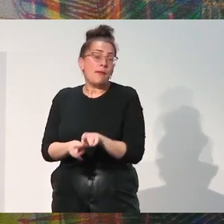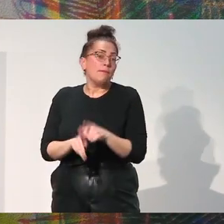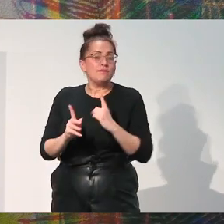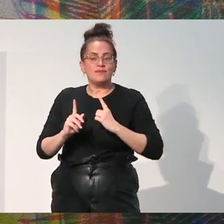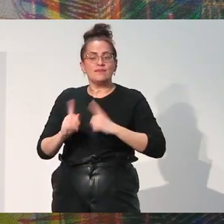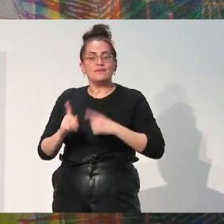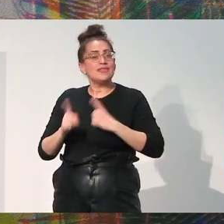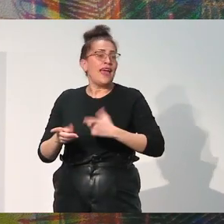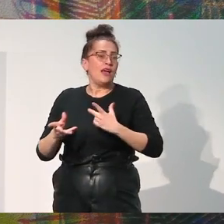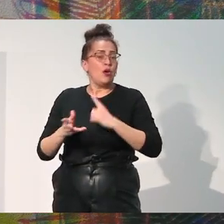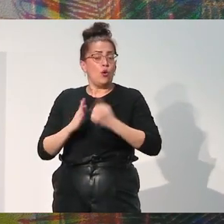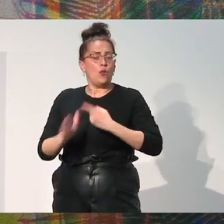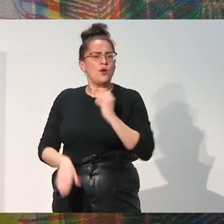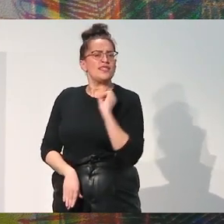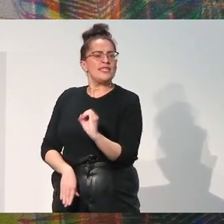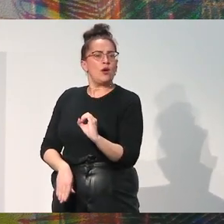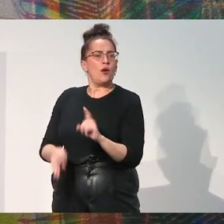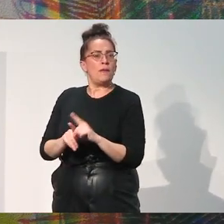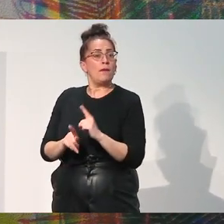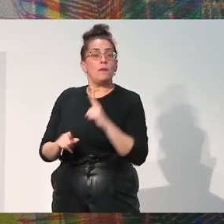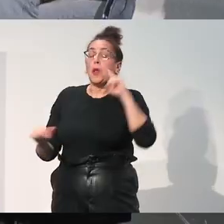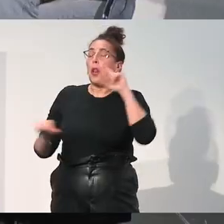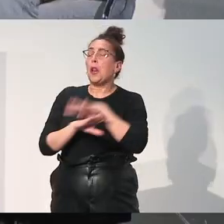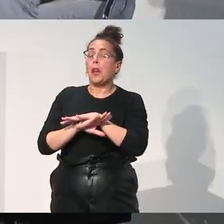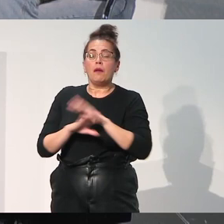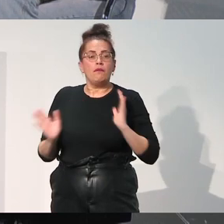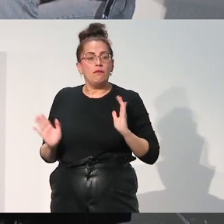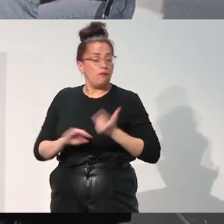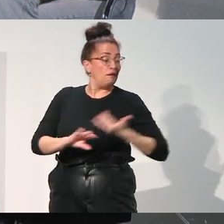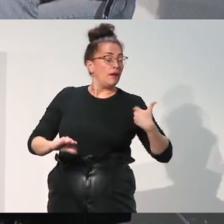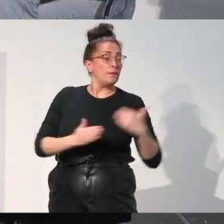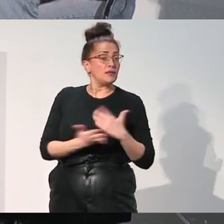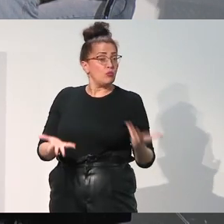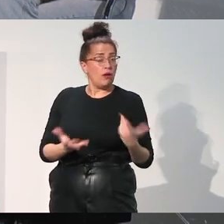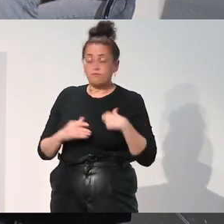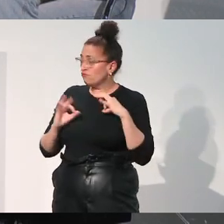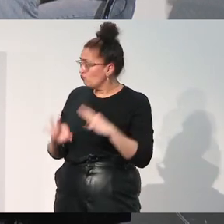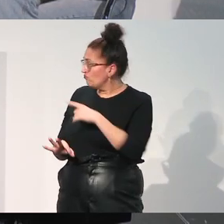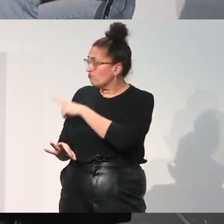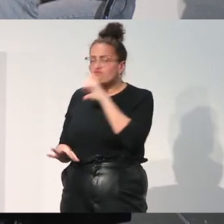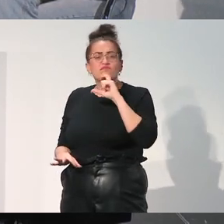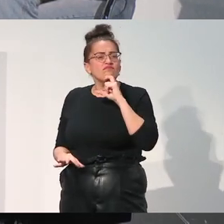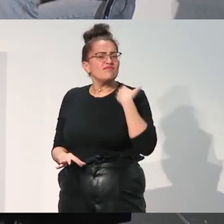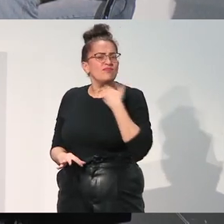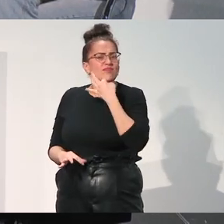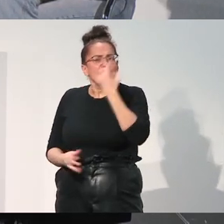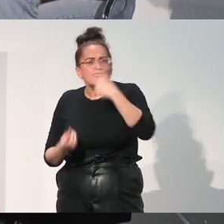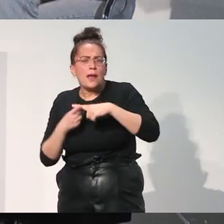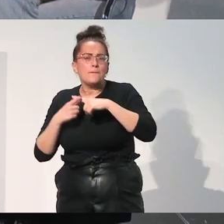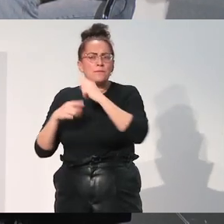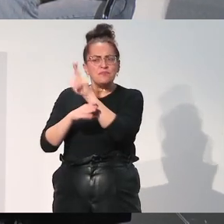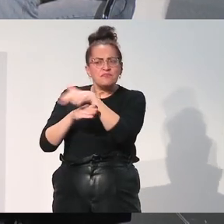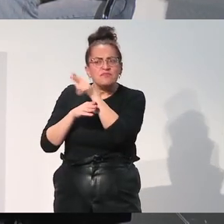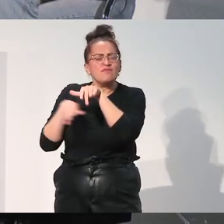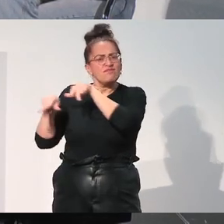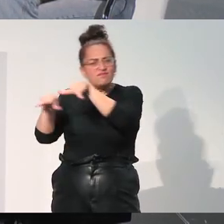l'après-guerre. Sabil, on évoquait les livres, les documentaires. Il y a un réalisateur